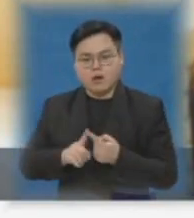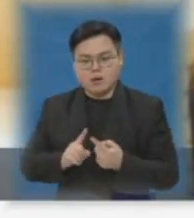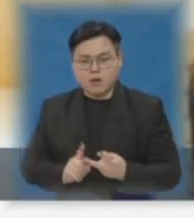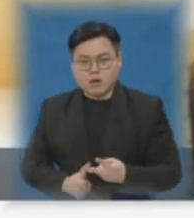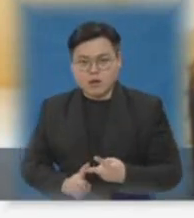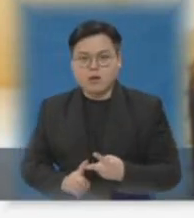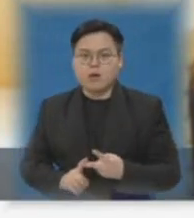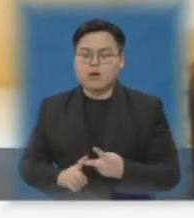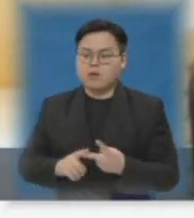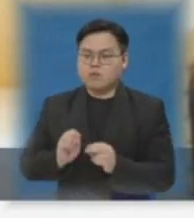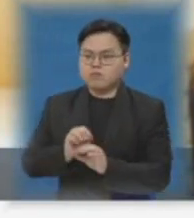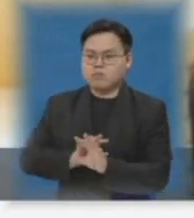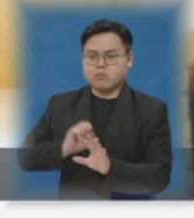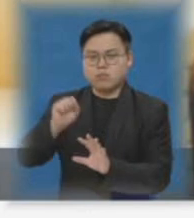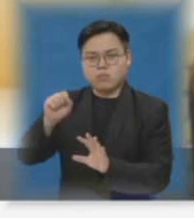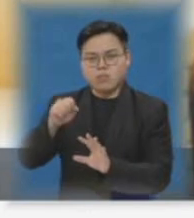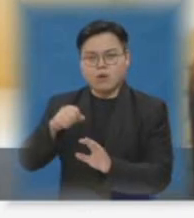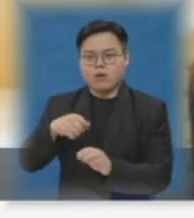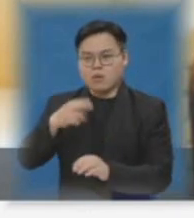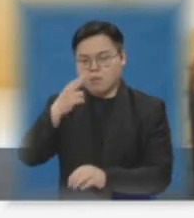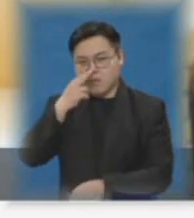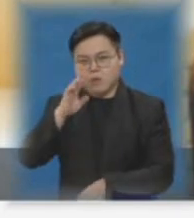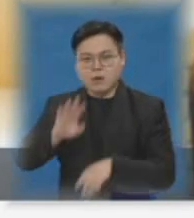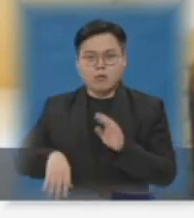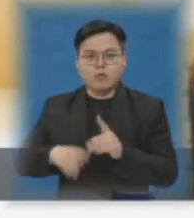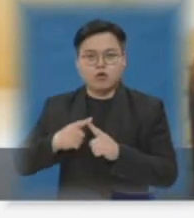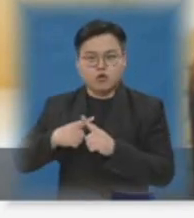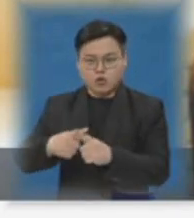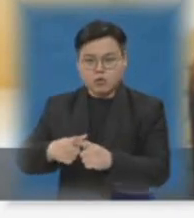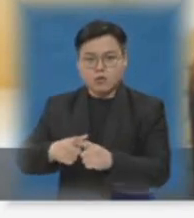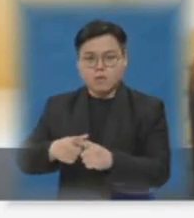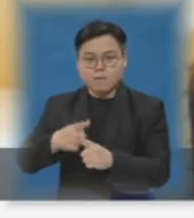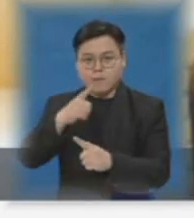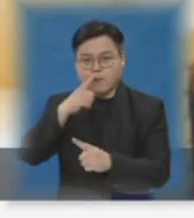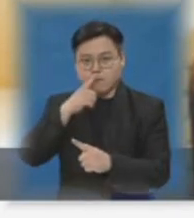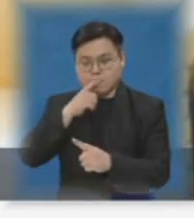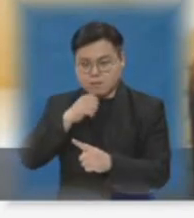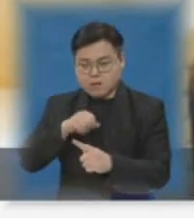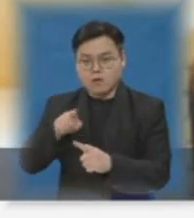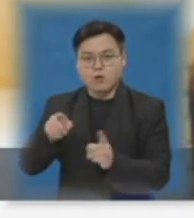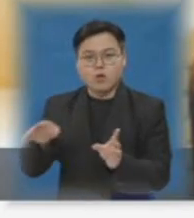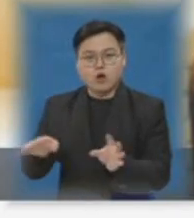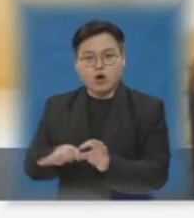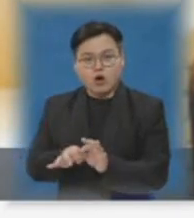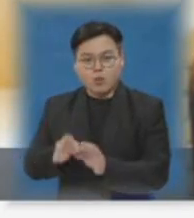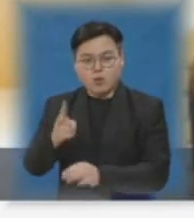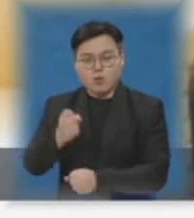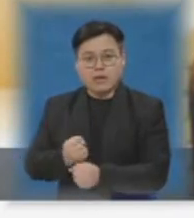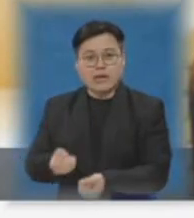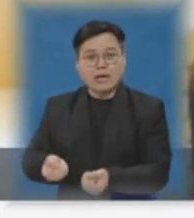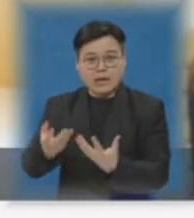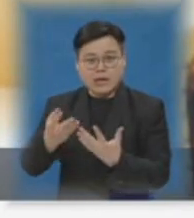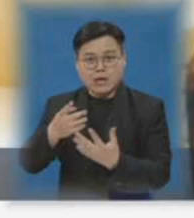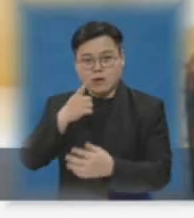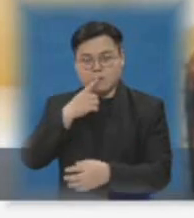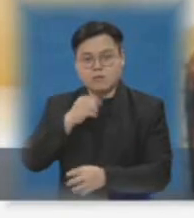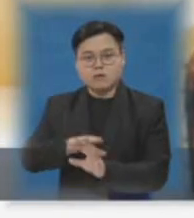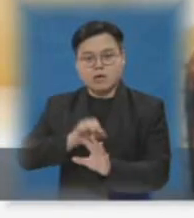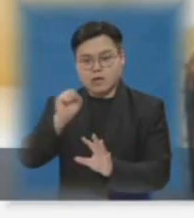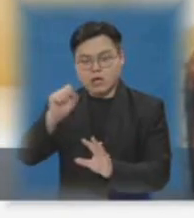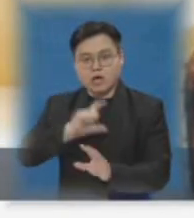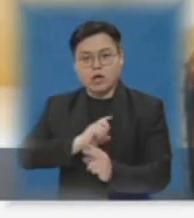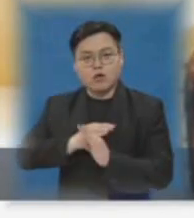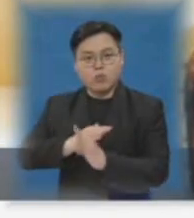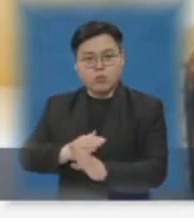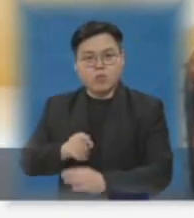агуулга бүхий жагсаал цуглаан хийхийг хориглосон. Энэ үндсэл агуулга бүхий үйлдэл гаргасан учраас гэж байгаа.